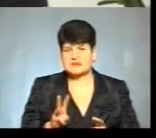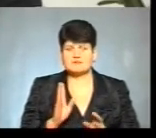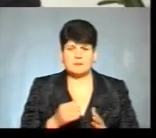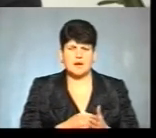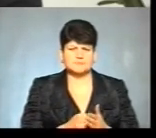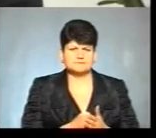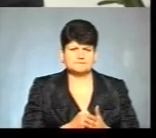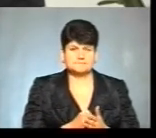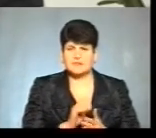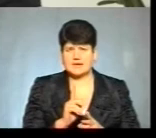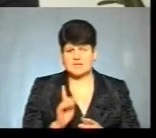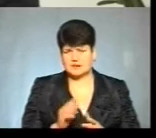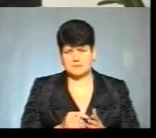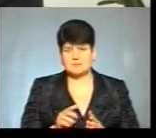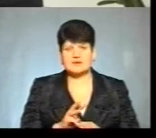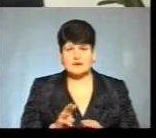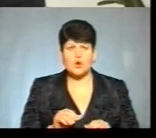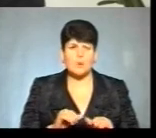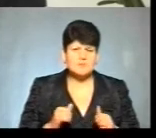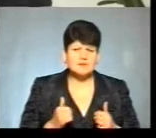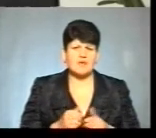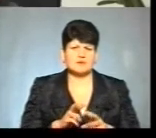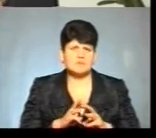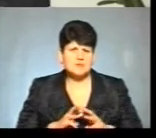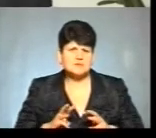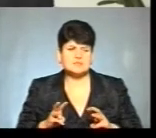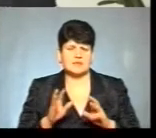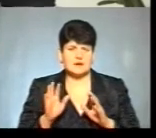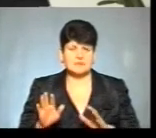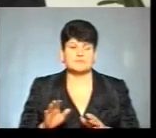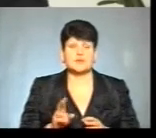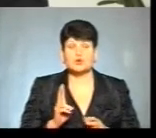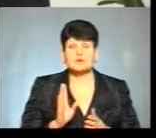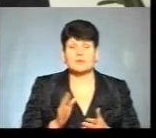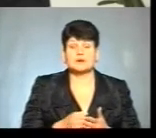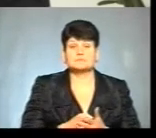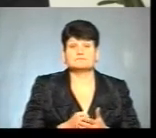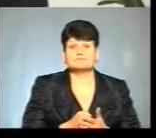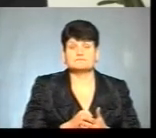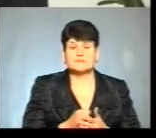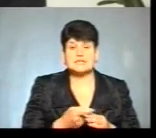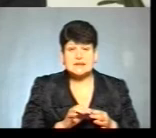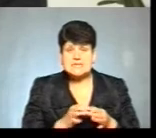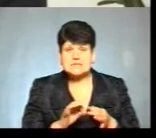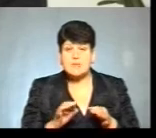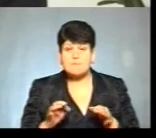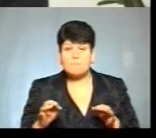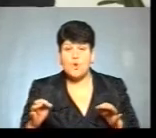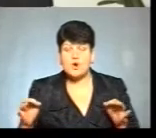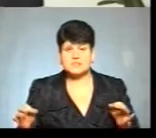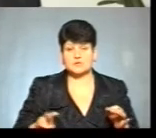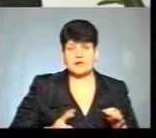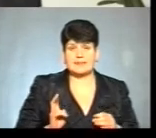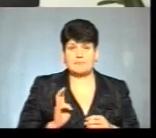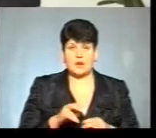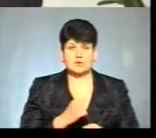так? І не тільки міністерство, а там вже і в комітеті, в міністерстві там, і так далі. Хтось має лобіювати. І це ота цепочка, яка, що директор приходить